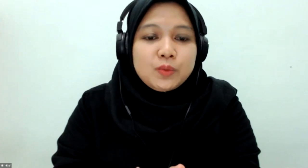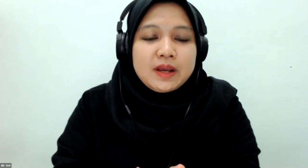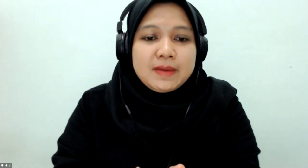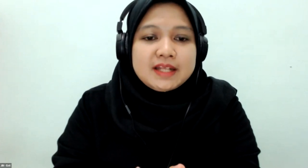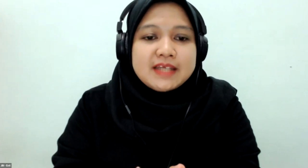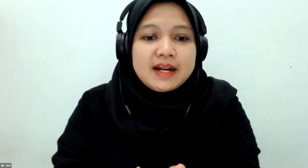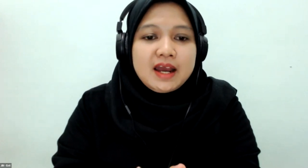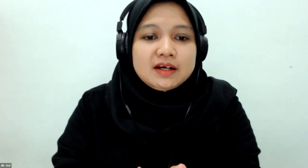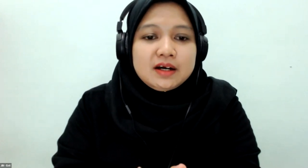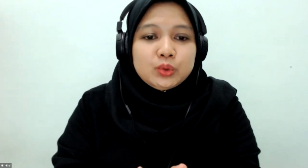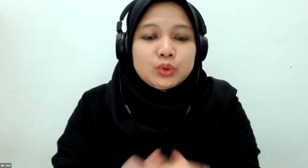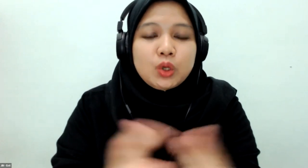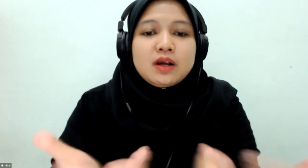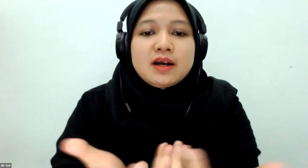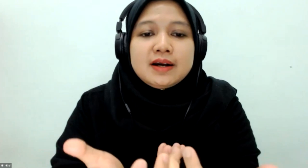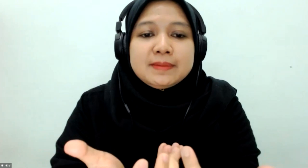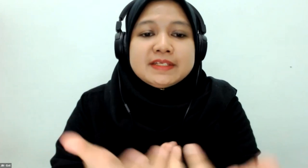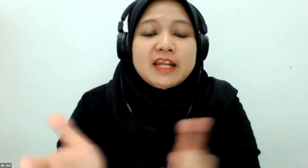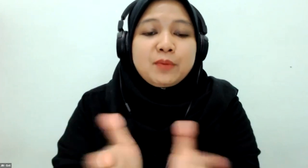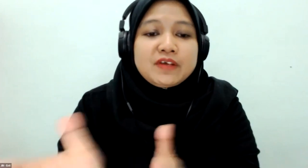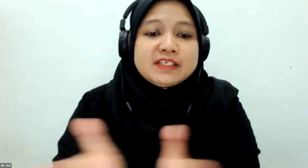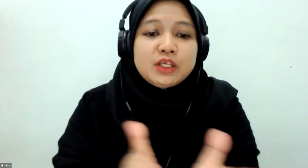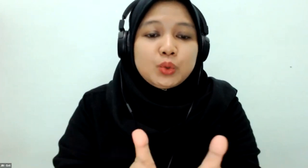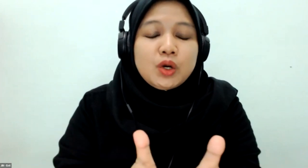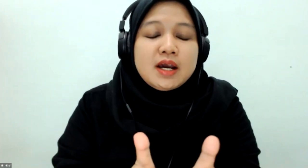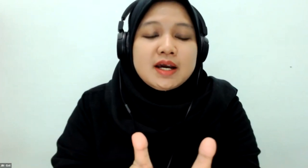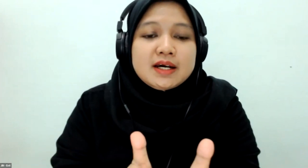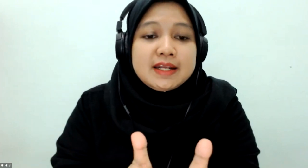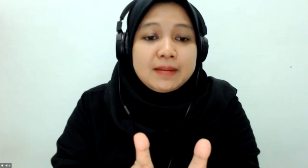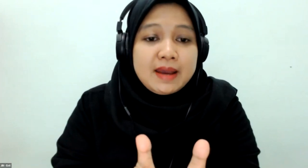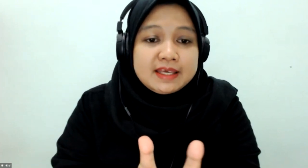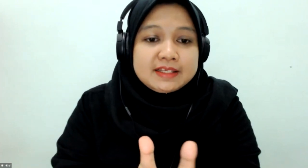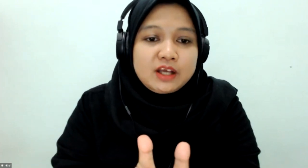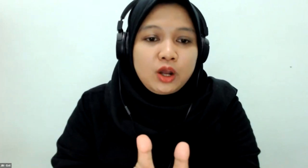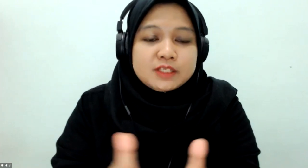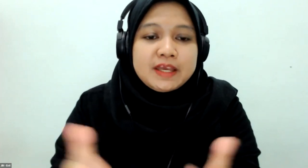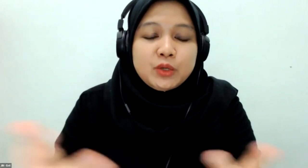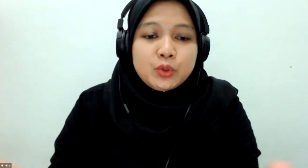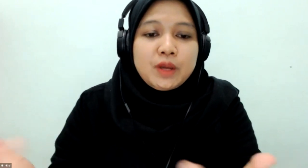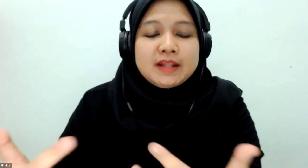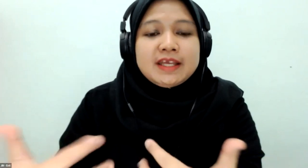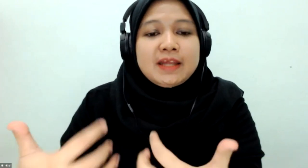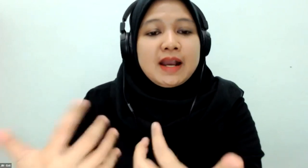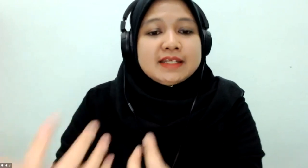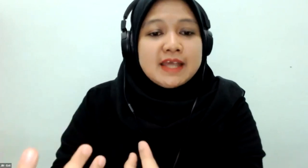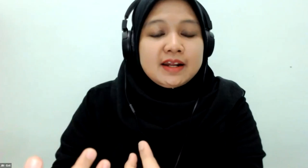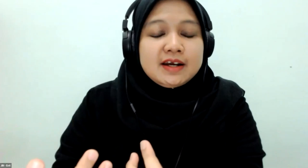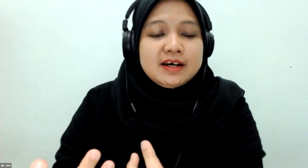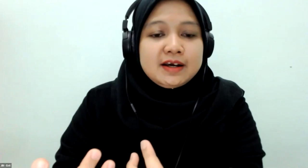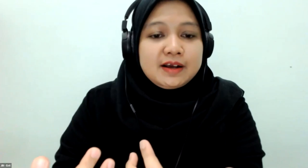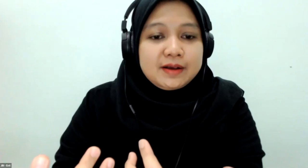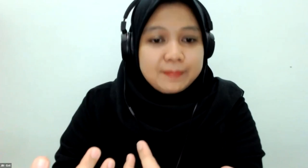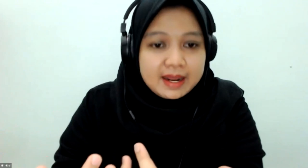kita harus tahu bagaimana cara untuk menjalani profesi itu dengan baik Kalau sebagai guru karena aktivitas